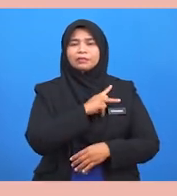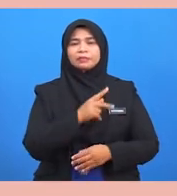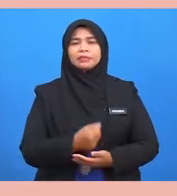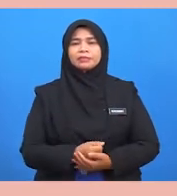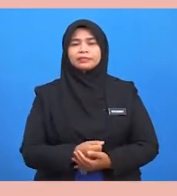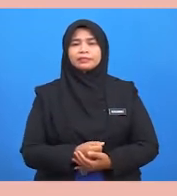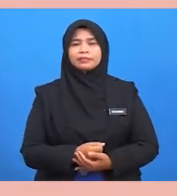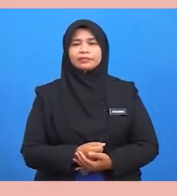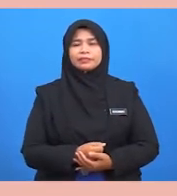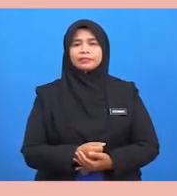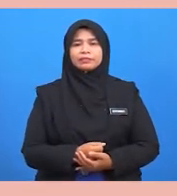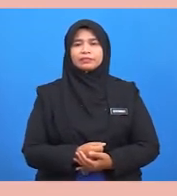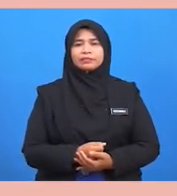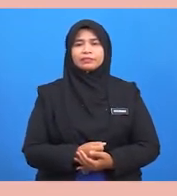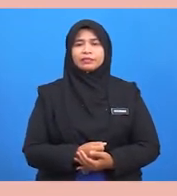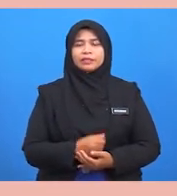pemimpin.